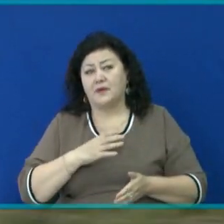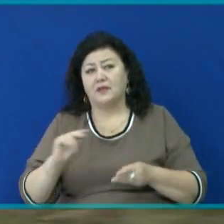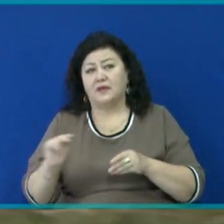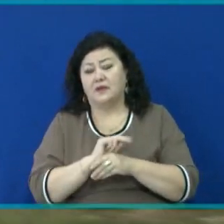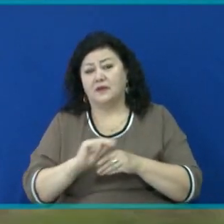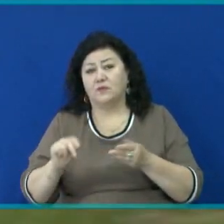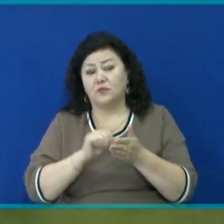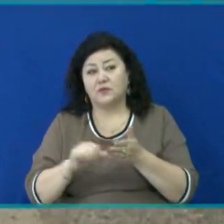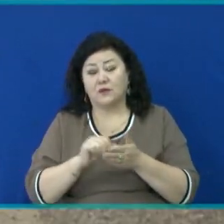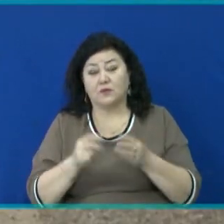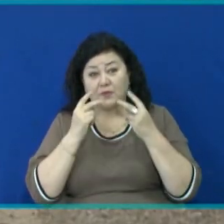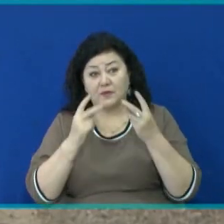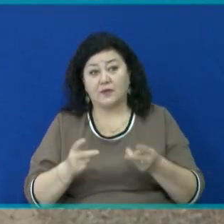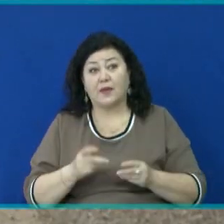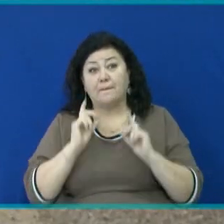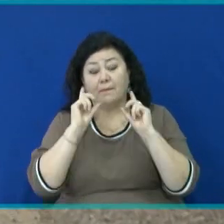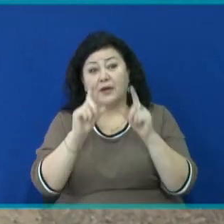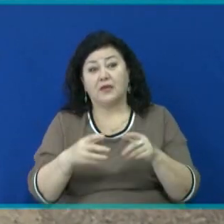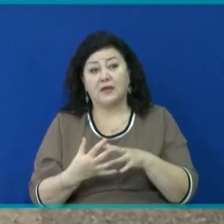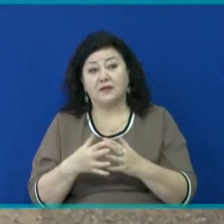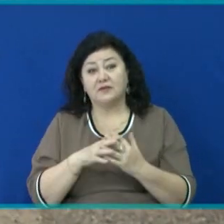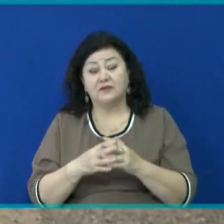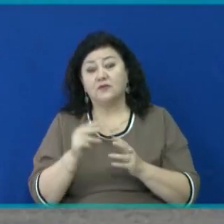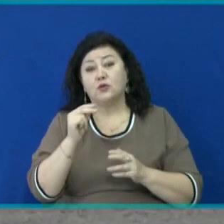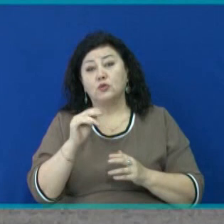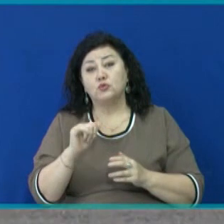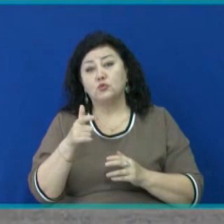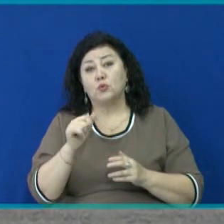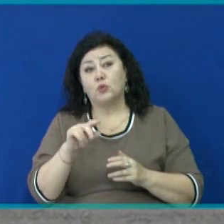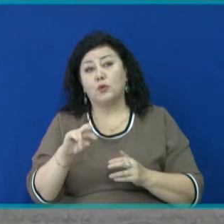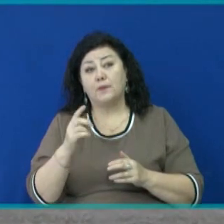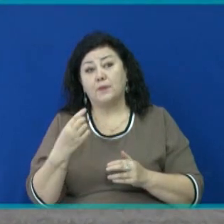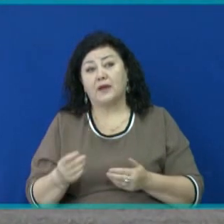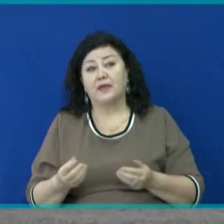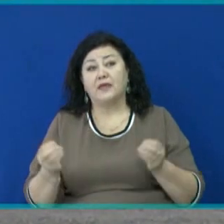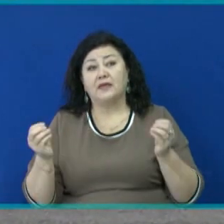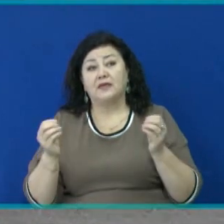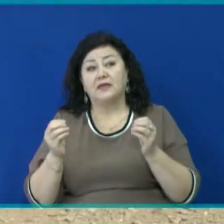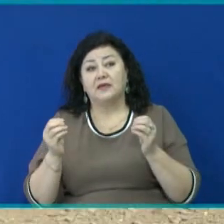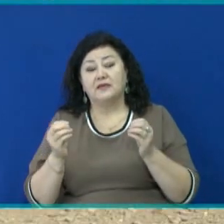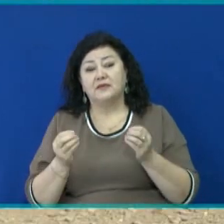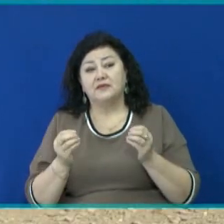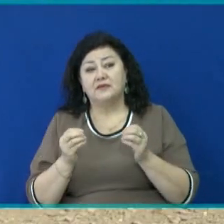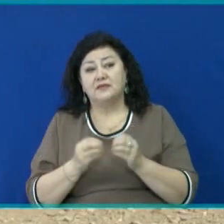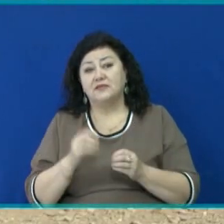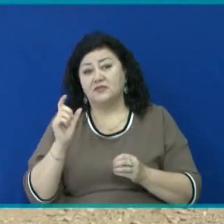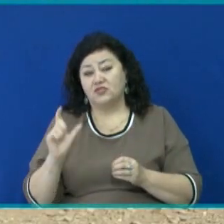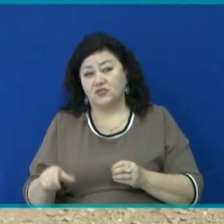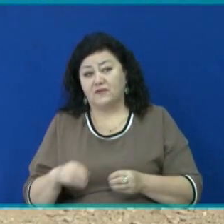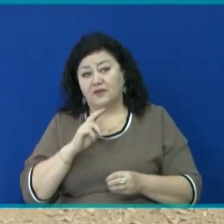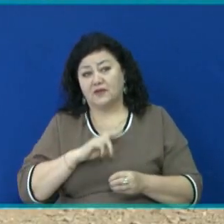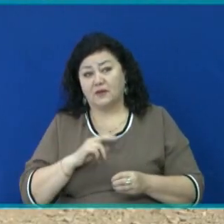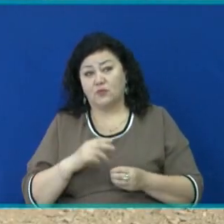көру үшін ары қарай Шұғылбай ауылының маңына бардық. Жұмыс қызу, бірнеше бірлік техника мен 10 адам жұмылдырылған. Жұмыс 1 маусым күні